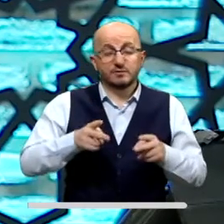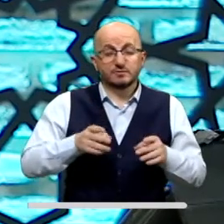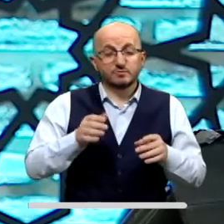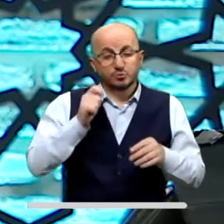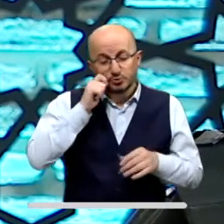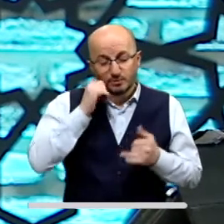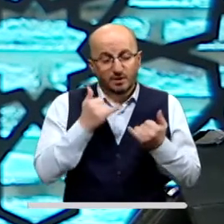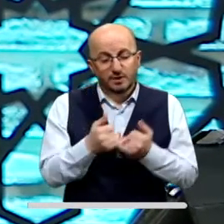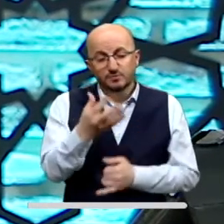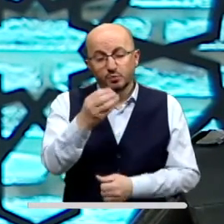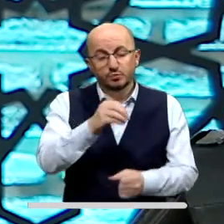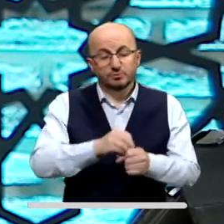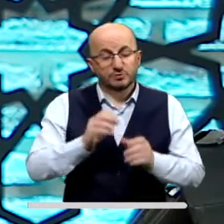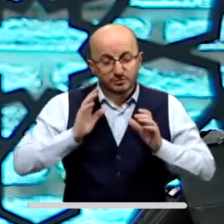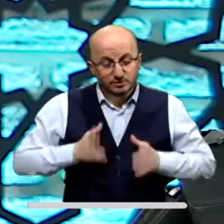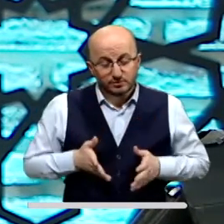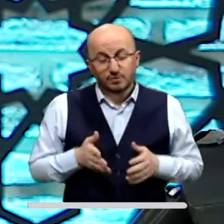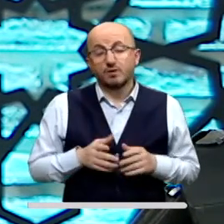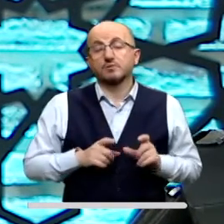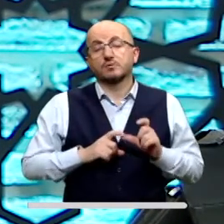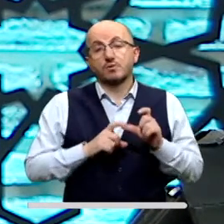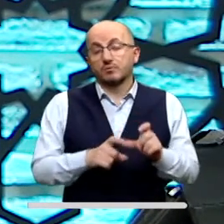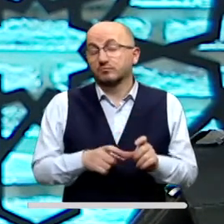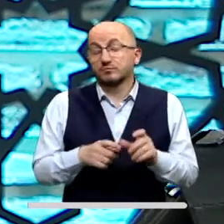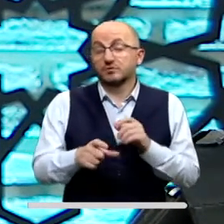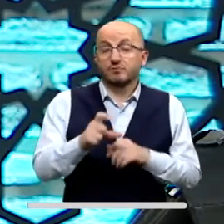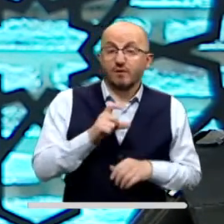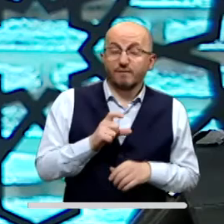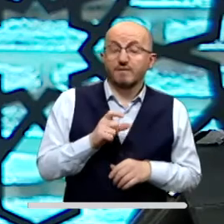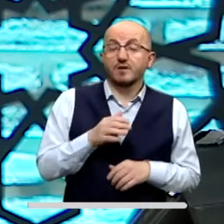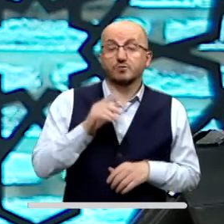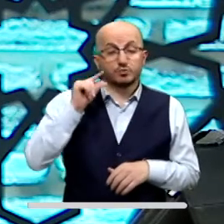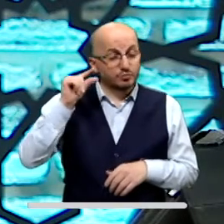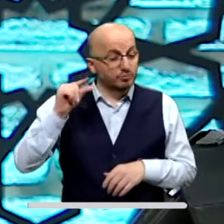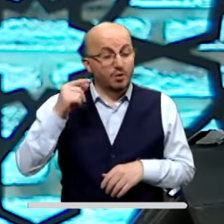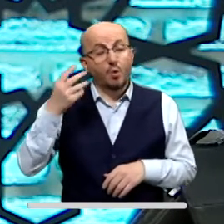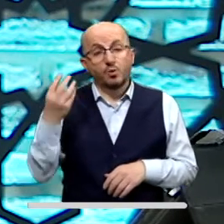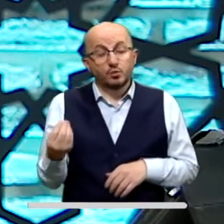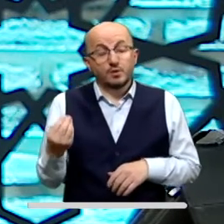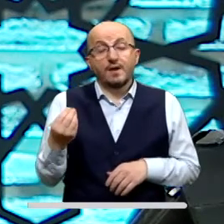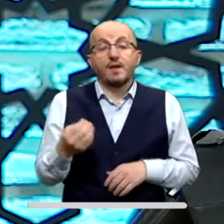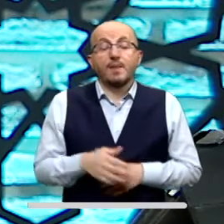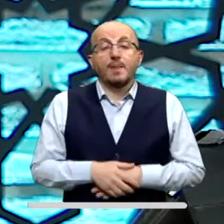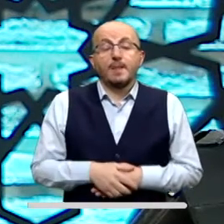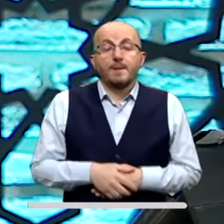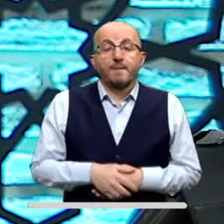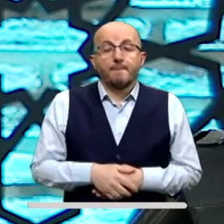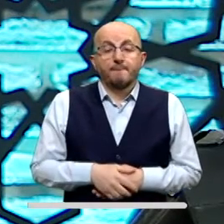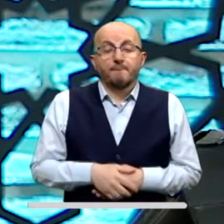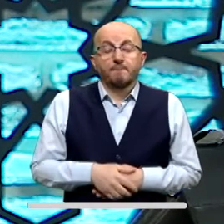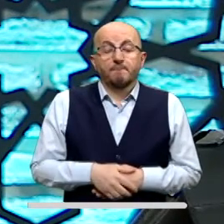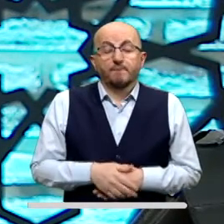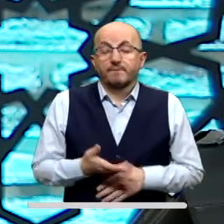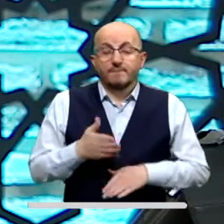müslüman kardeşimiz olduğu için kılıyoruz haliyle bu sorulara cevap verirken de bir tereddüt yaşıyoruz Ziya bey de bu tereddüdü